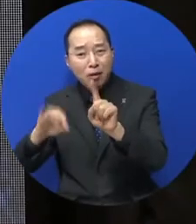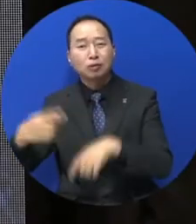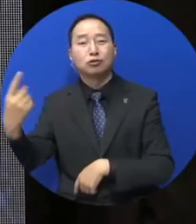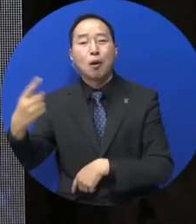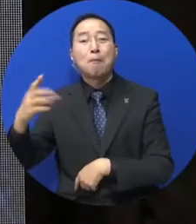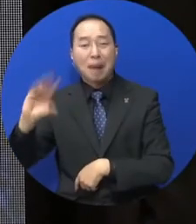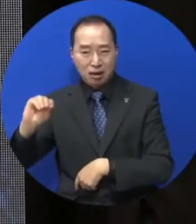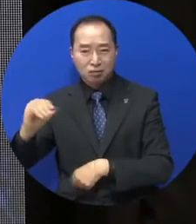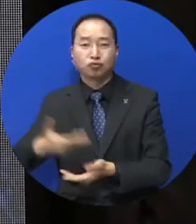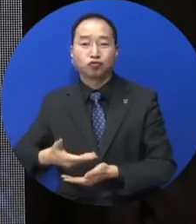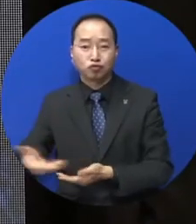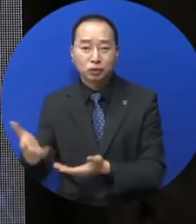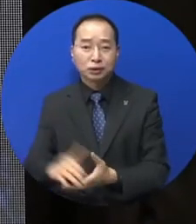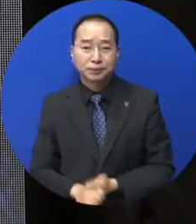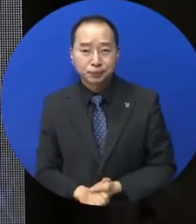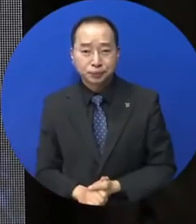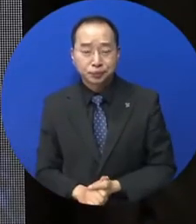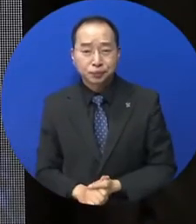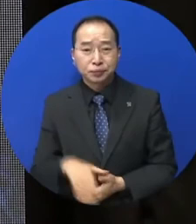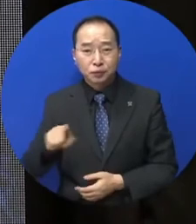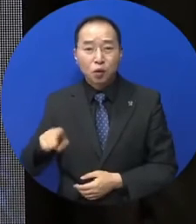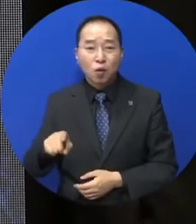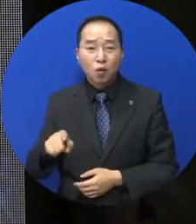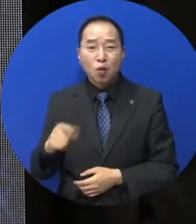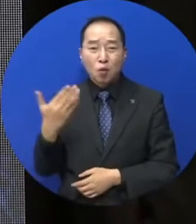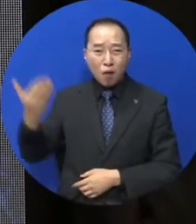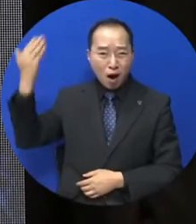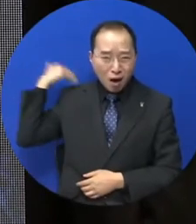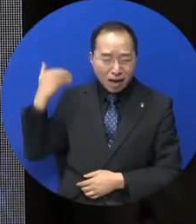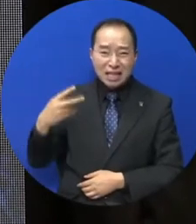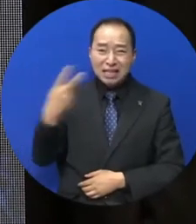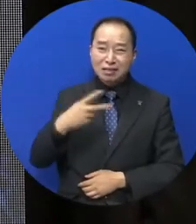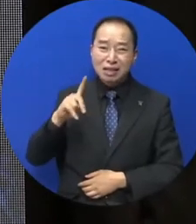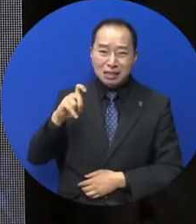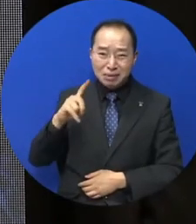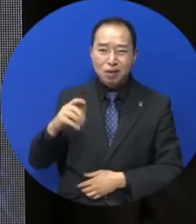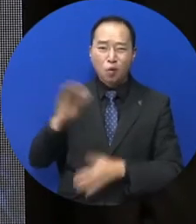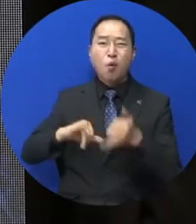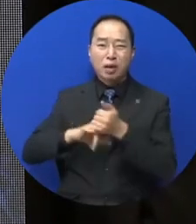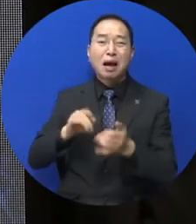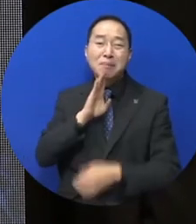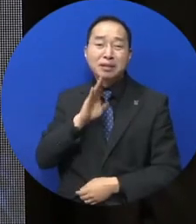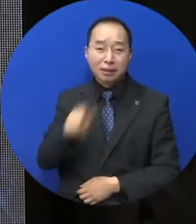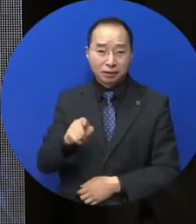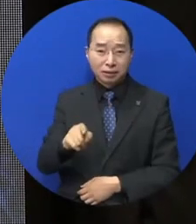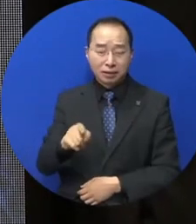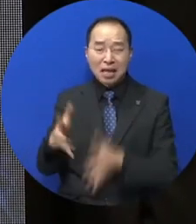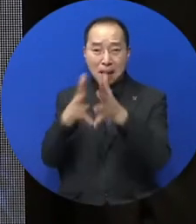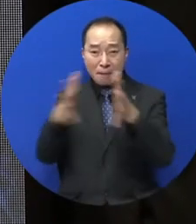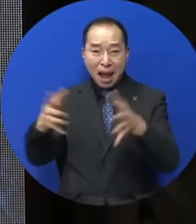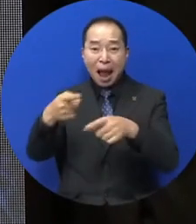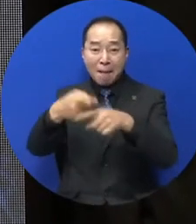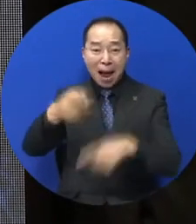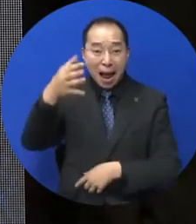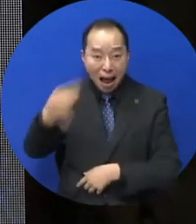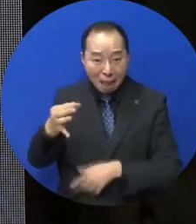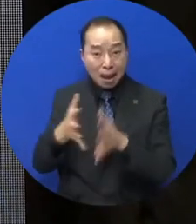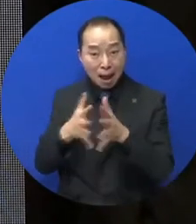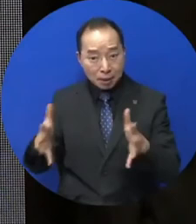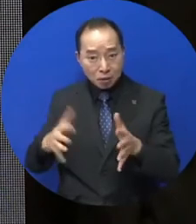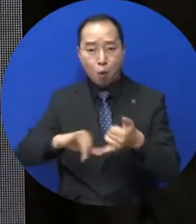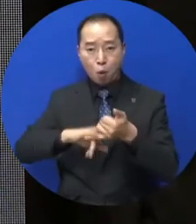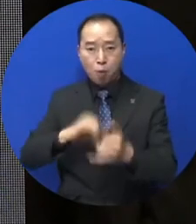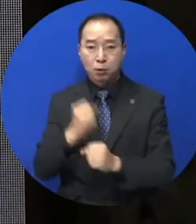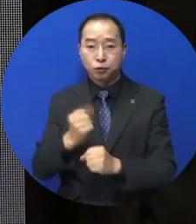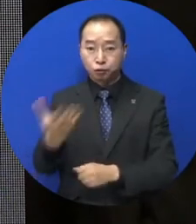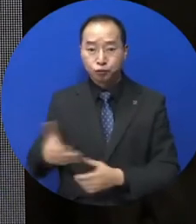반값 등록금도 2011년 원래 제 공약이었습니다. 이번에 약속드리는 반값 아파트도 반드시